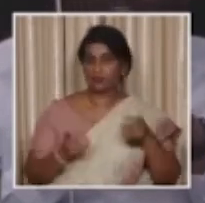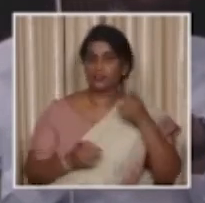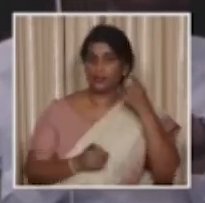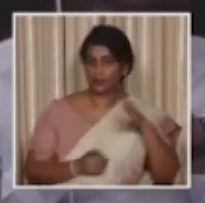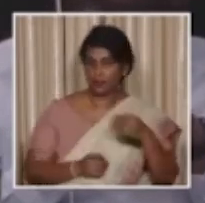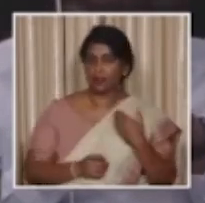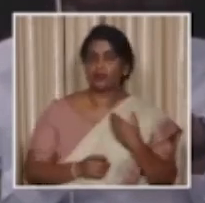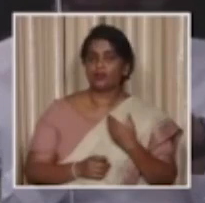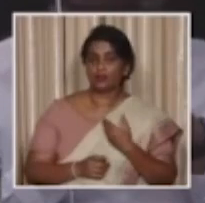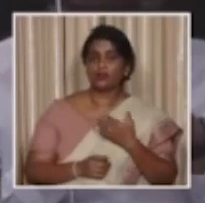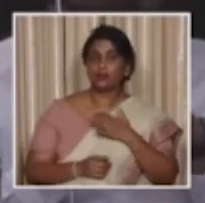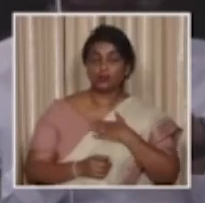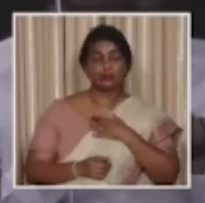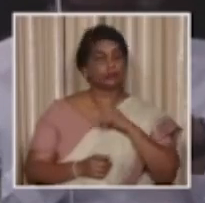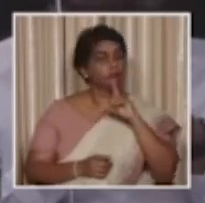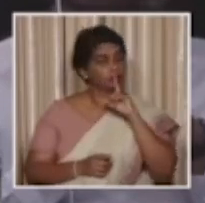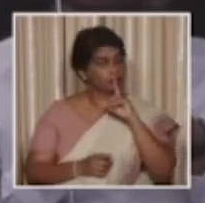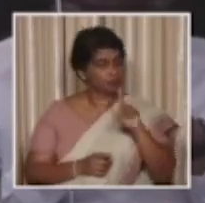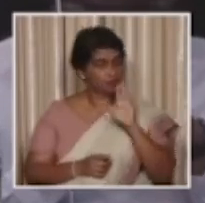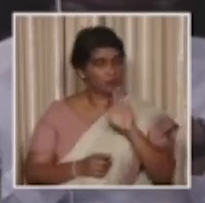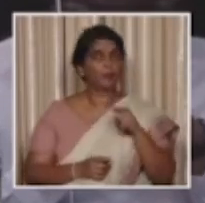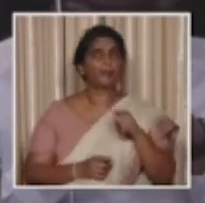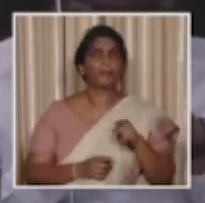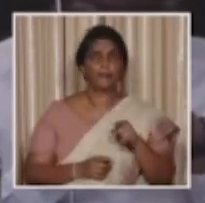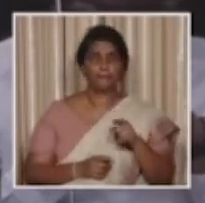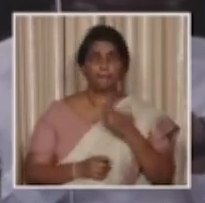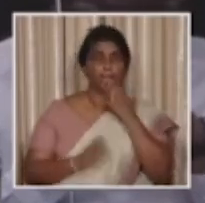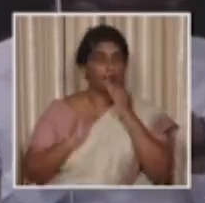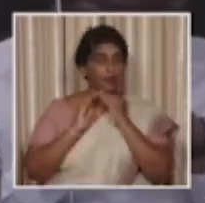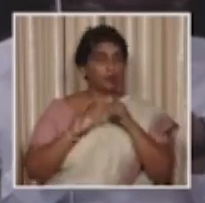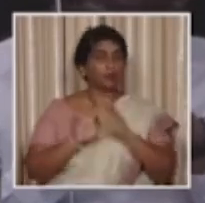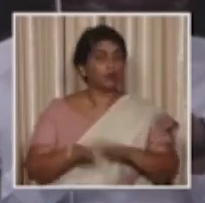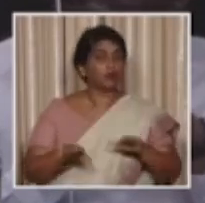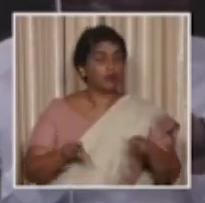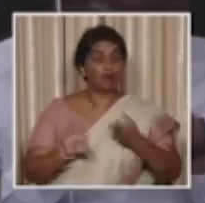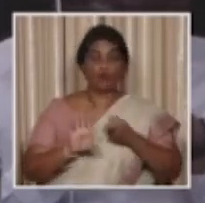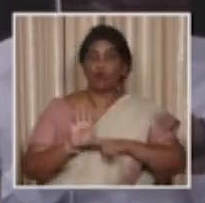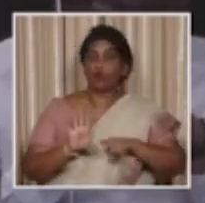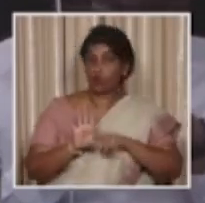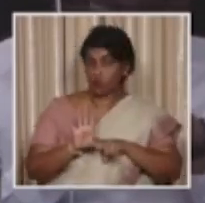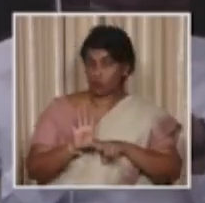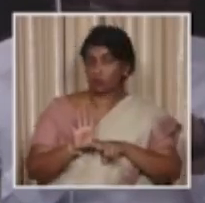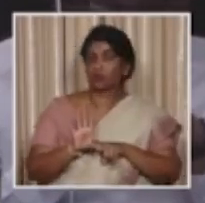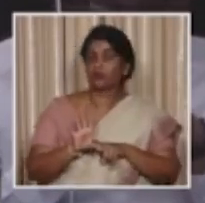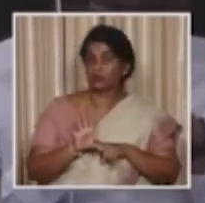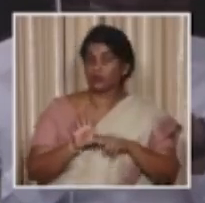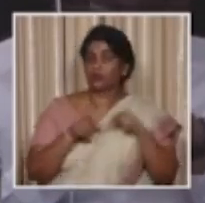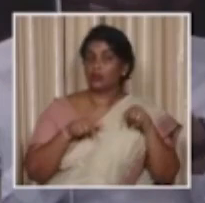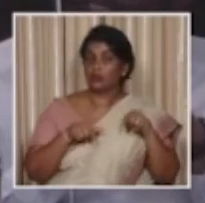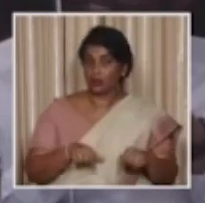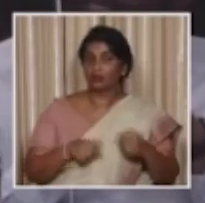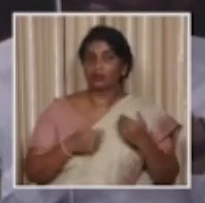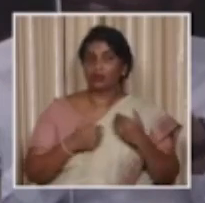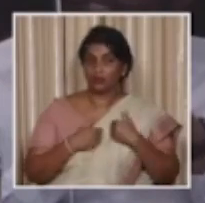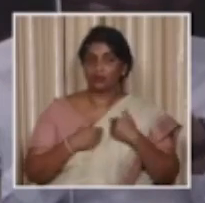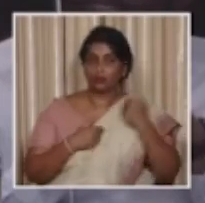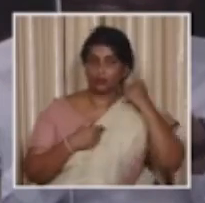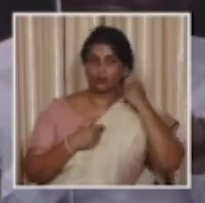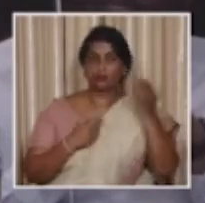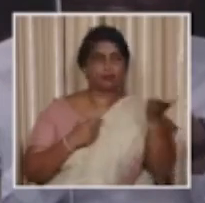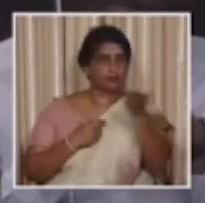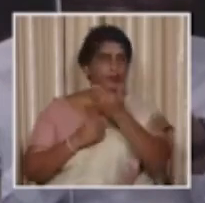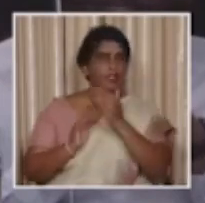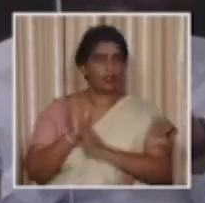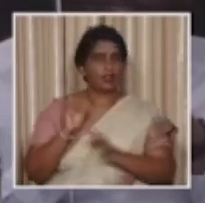නිසා විශේෂයෙන්ම සඳහන් කරන්නට ඕනේ පාසල් දරුවන් පුහුණු කරන්න. අද අපි ගාවට මම දන්නවා මෙතන ඉන්න